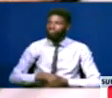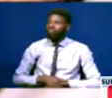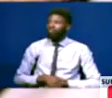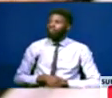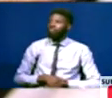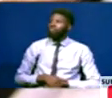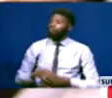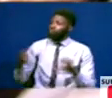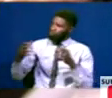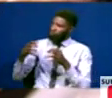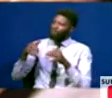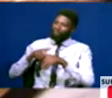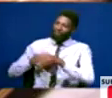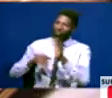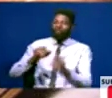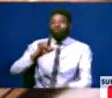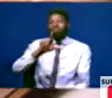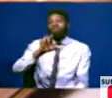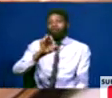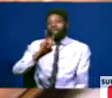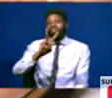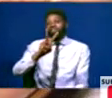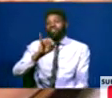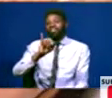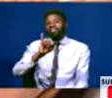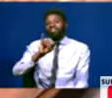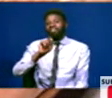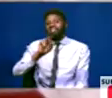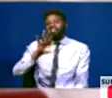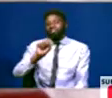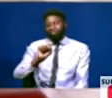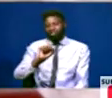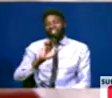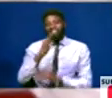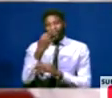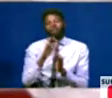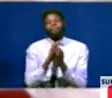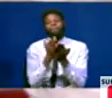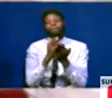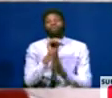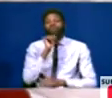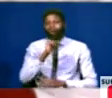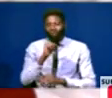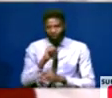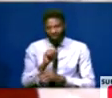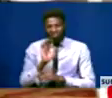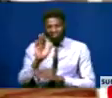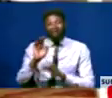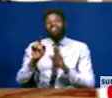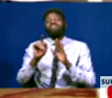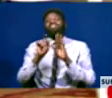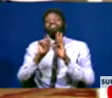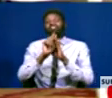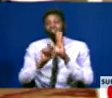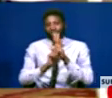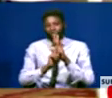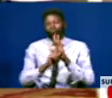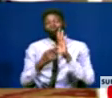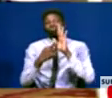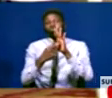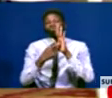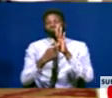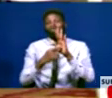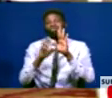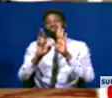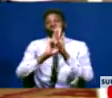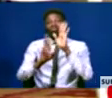of Leviticus, the third book of the Old Testament in the Bible that spells out the laws governing their life. Ni vizuri